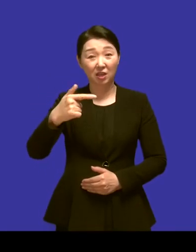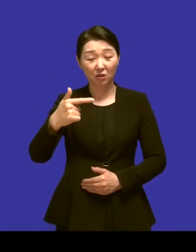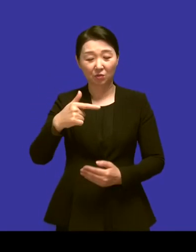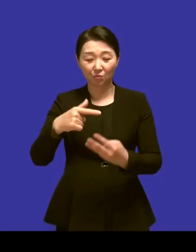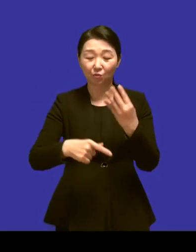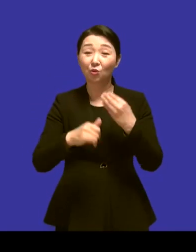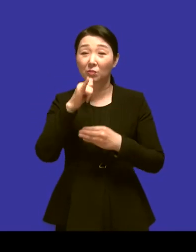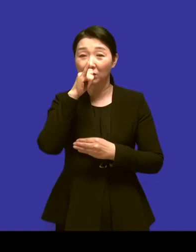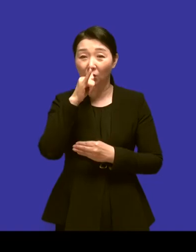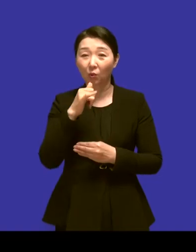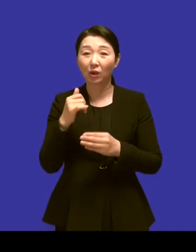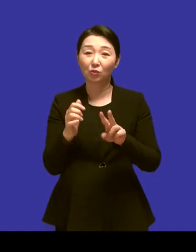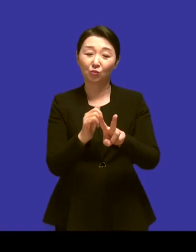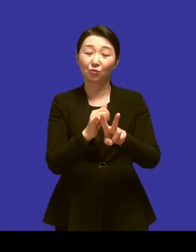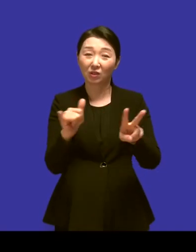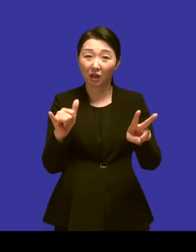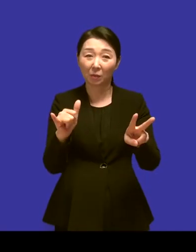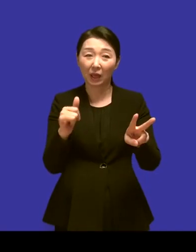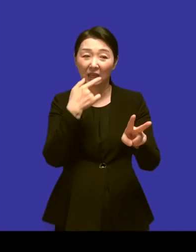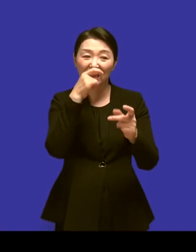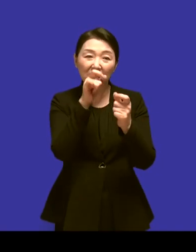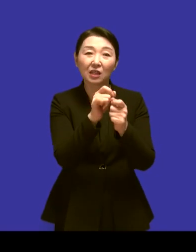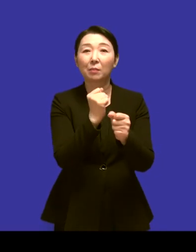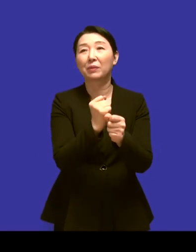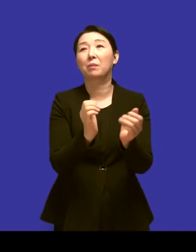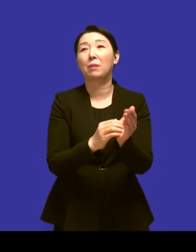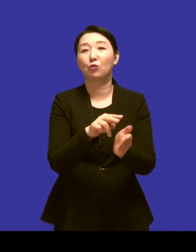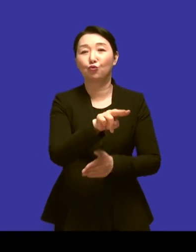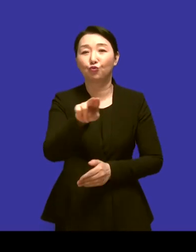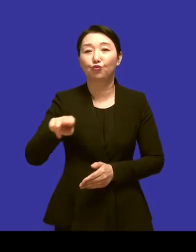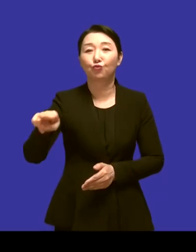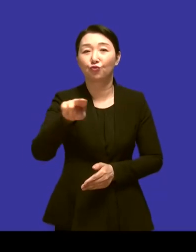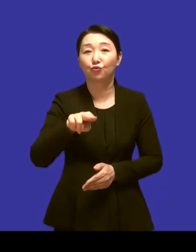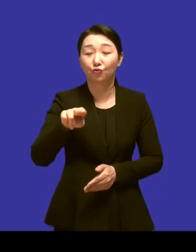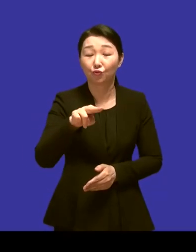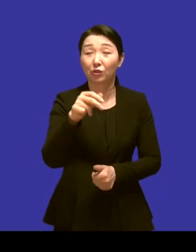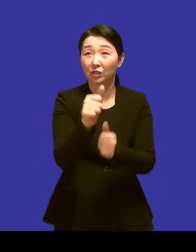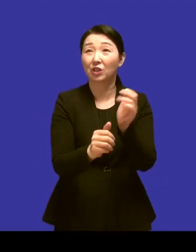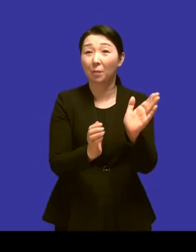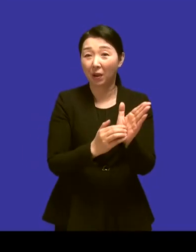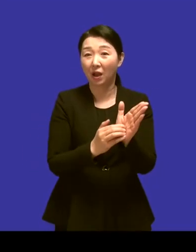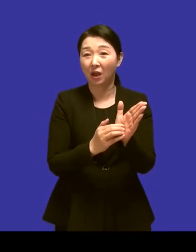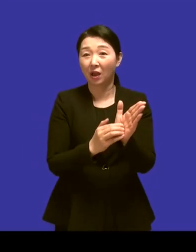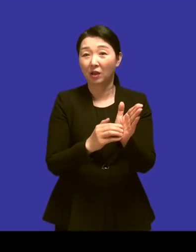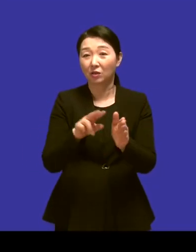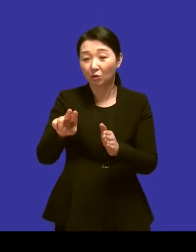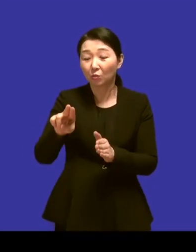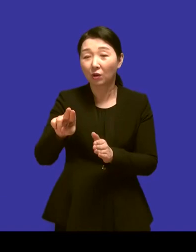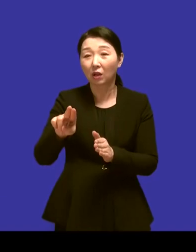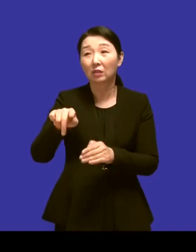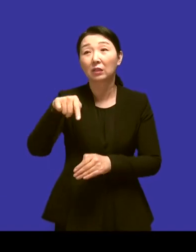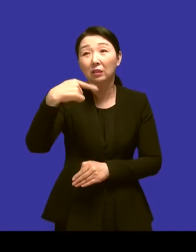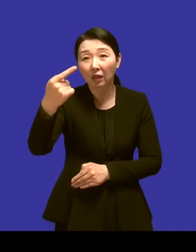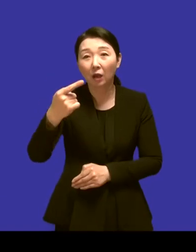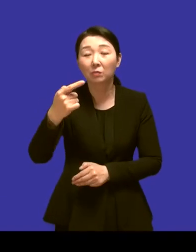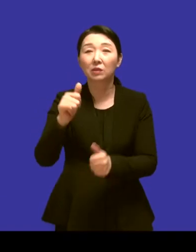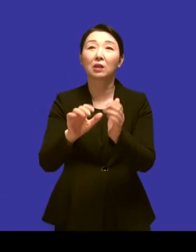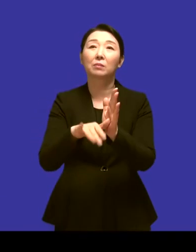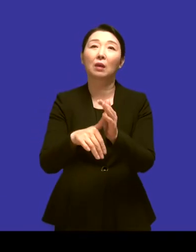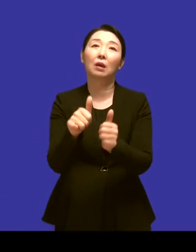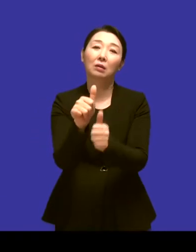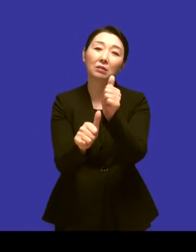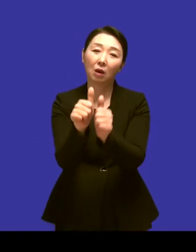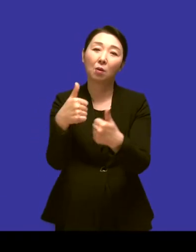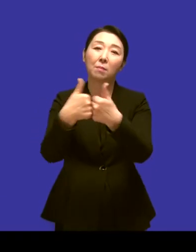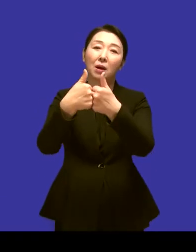명씩 막말로 깐부를 맺어주는데 네네네. 깐부로 경연을 한번 한 다음에 네네. 그 깐부랑 바로 다음 판에 싸우게